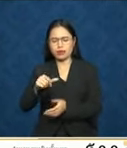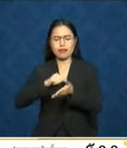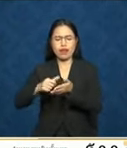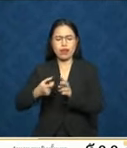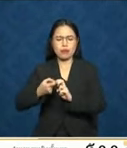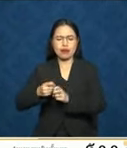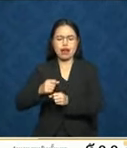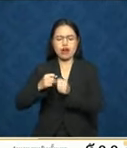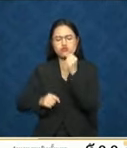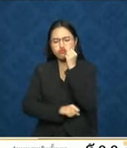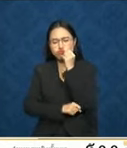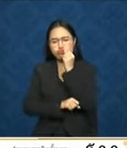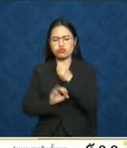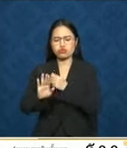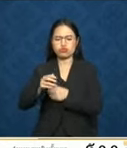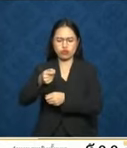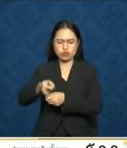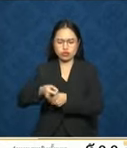ตรต่อไปครับ